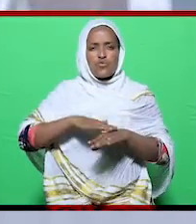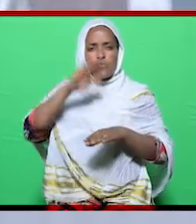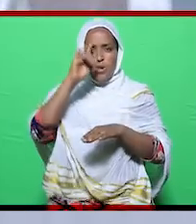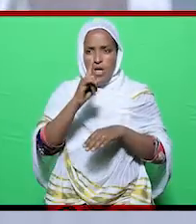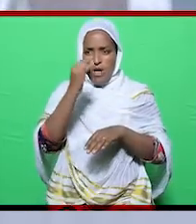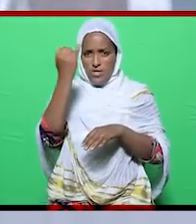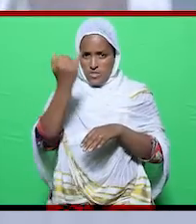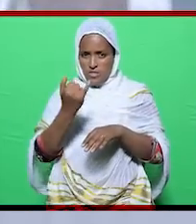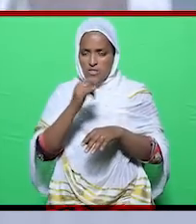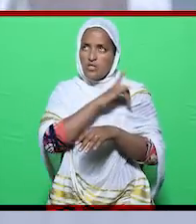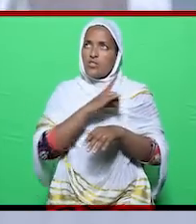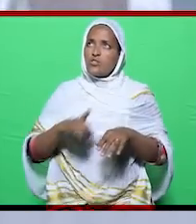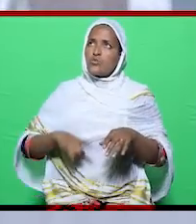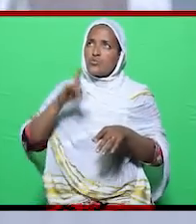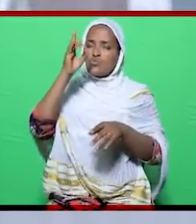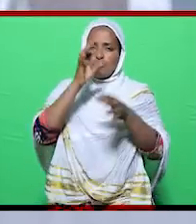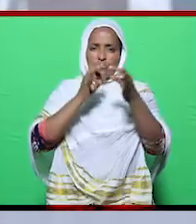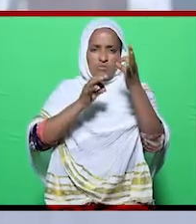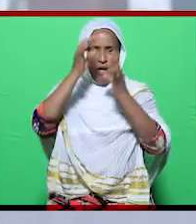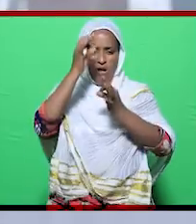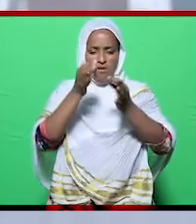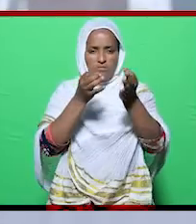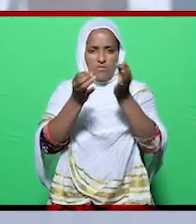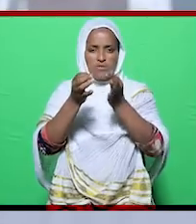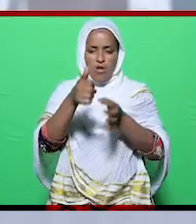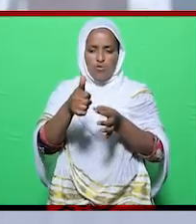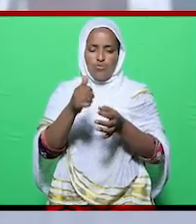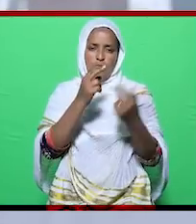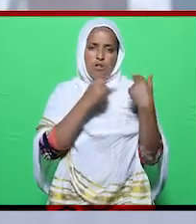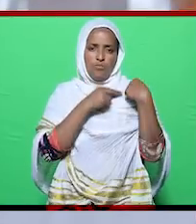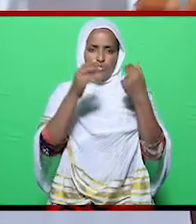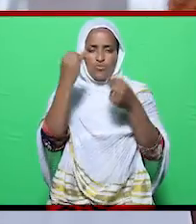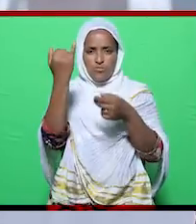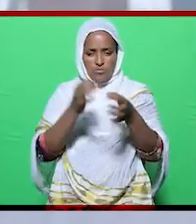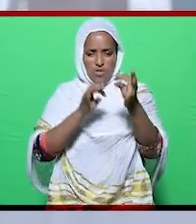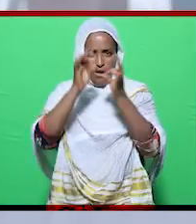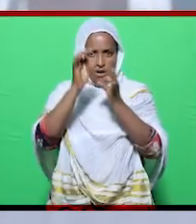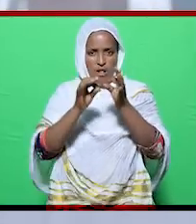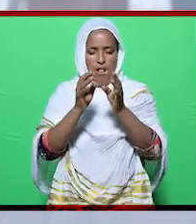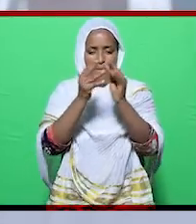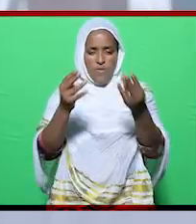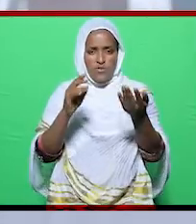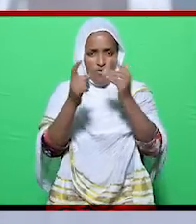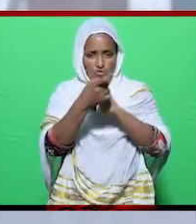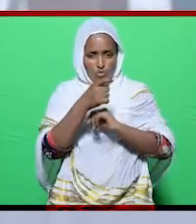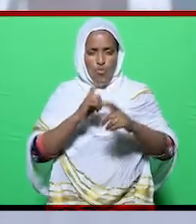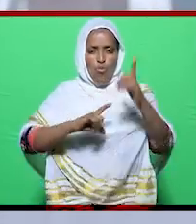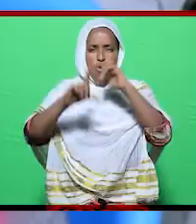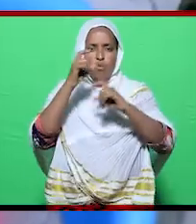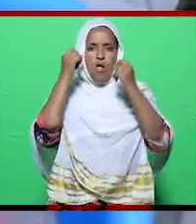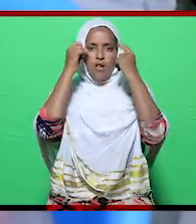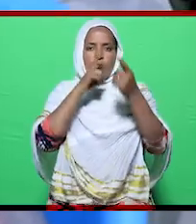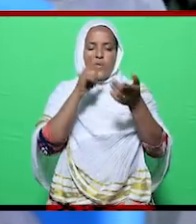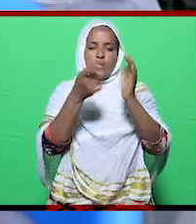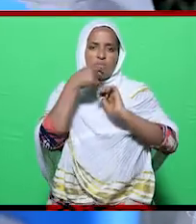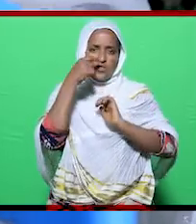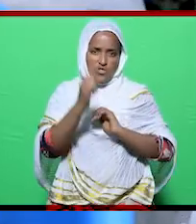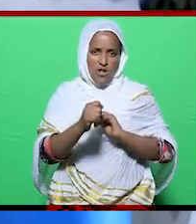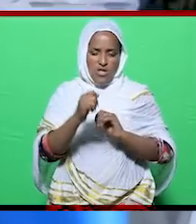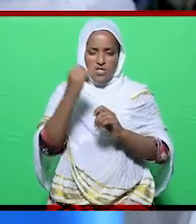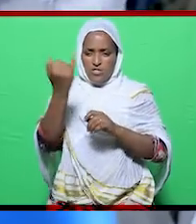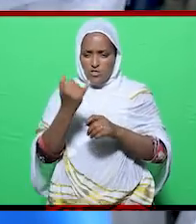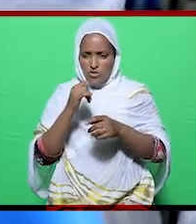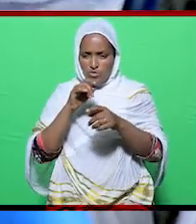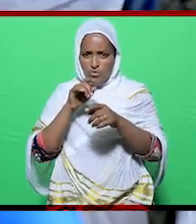ከመጽሐፍ ቅዱስ በላይ አንድ ሥዕል ክርስቶስን ይተርካል ወይንም የተሳለለትን ባለቤቱን ይተርካል። መጽሐፍ ሲሆን ቋንቋ አልገባኝም ሊል ይችላል